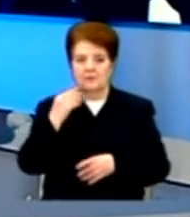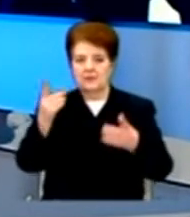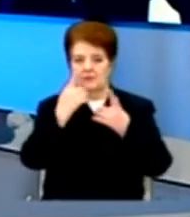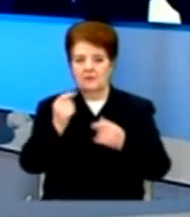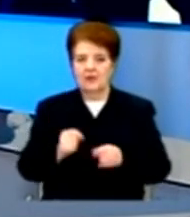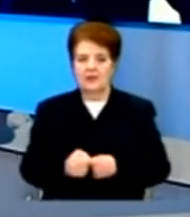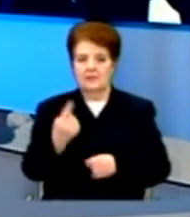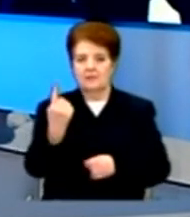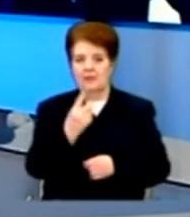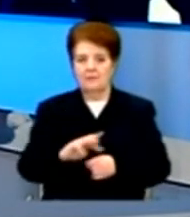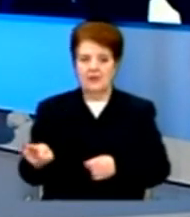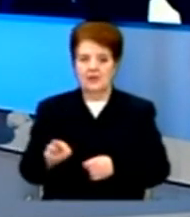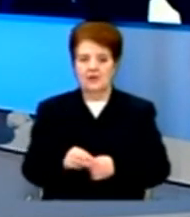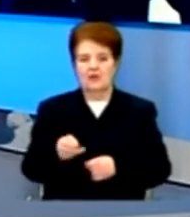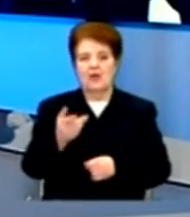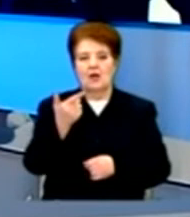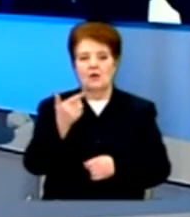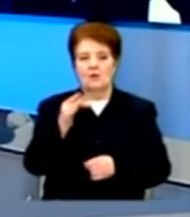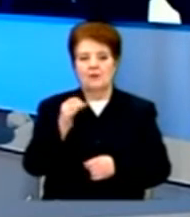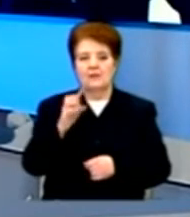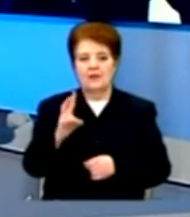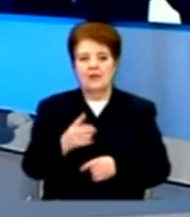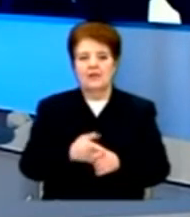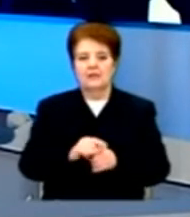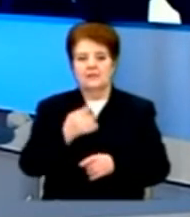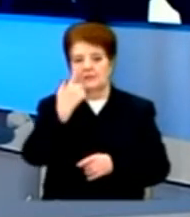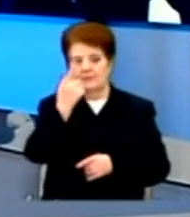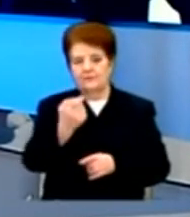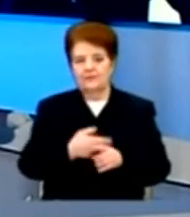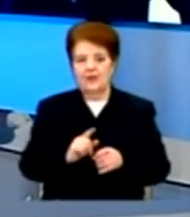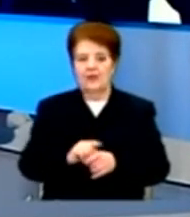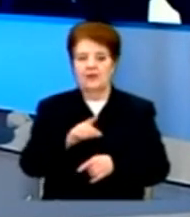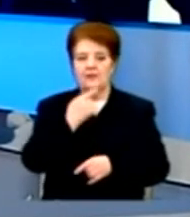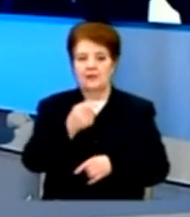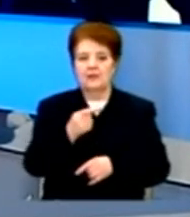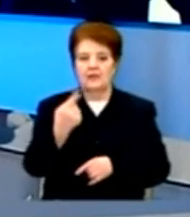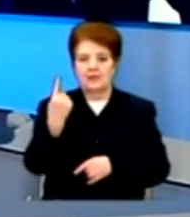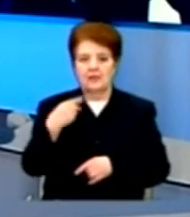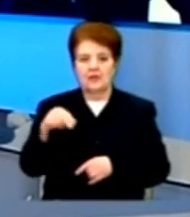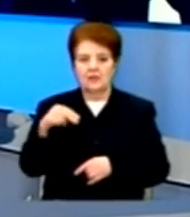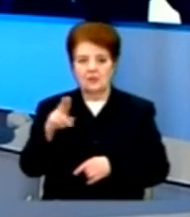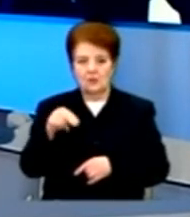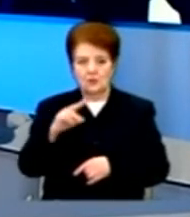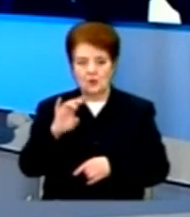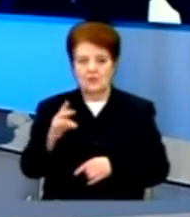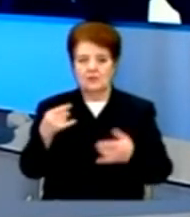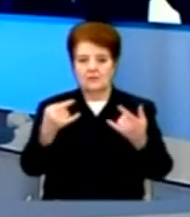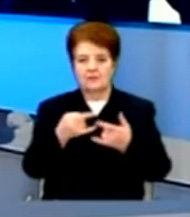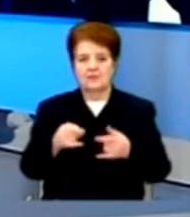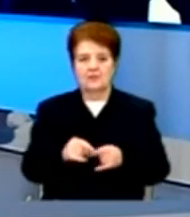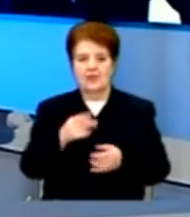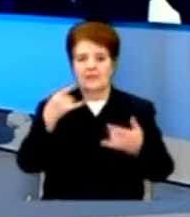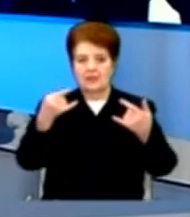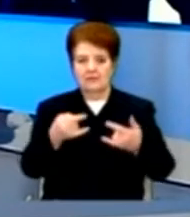Declarația îi aparține premierului român Ludovic Orban și este o replică la afirmațiile făcute de președintele Igor Dodon într-o emisiune televizată.